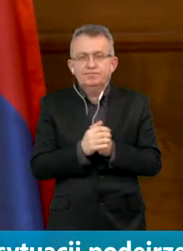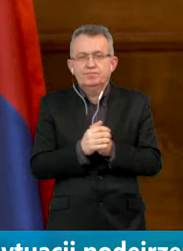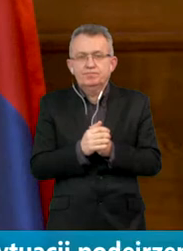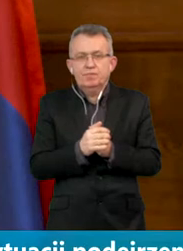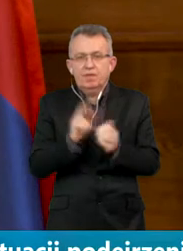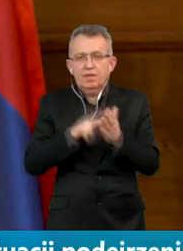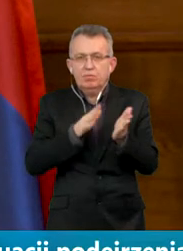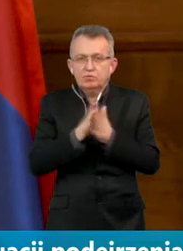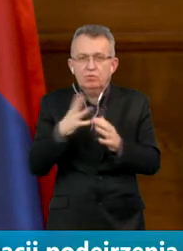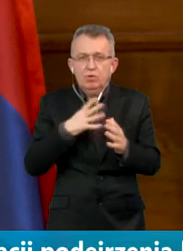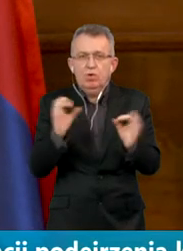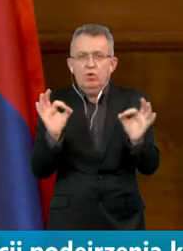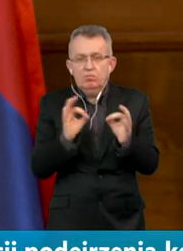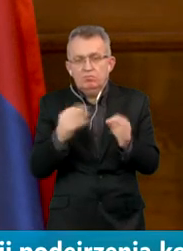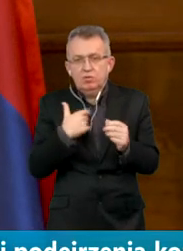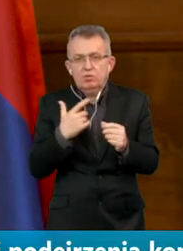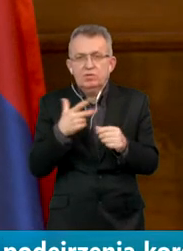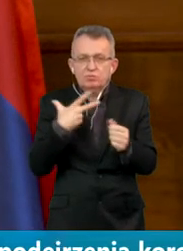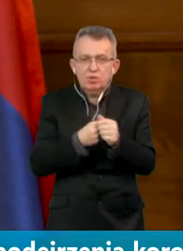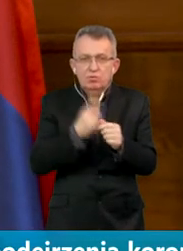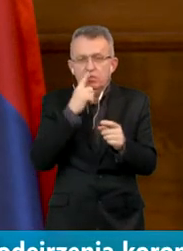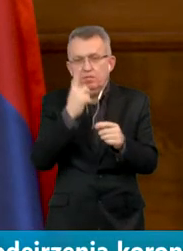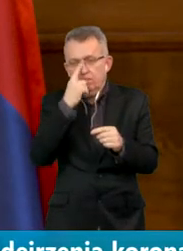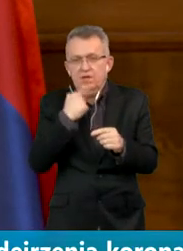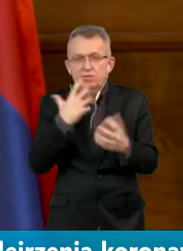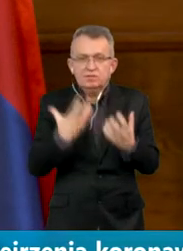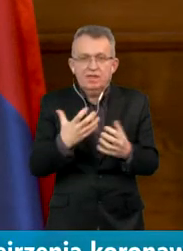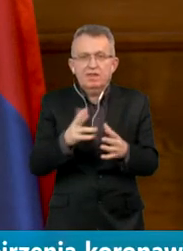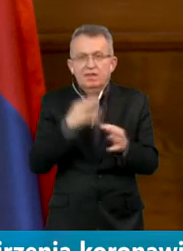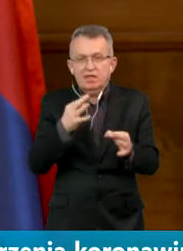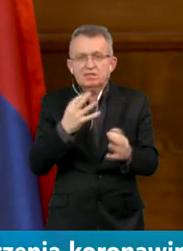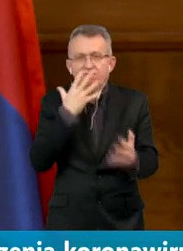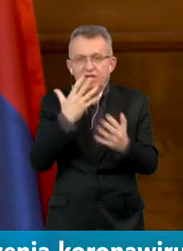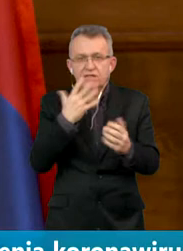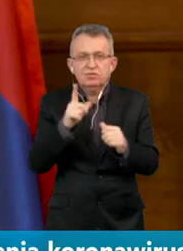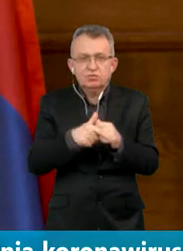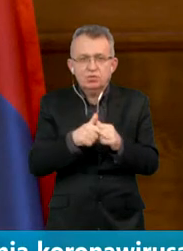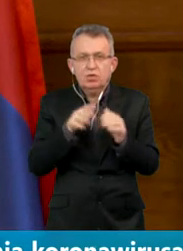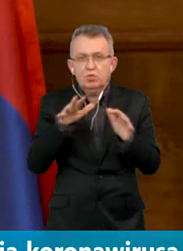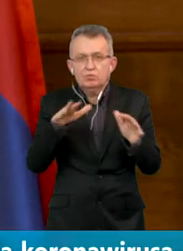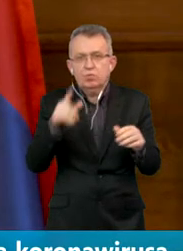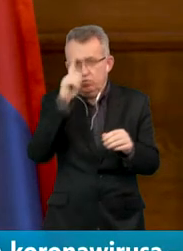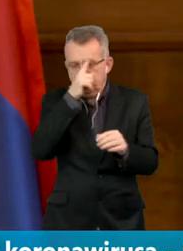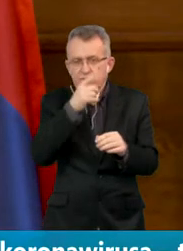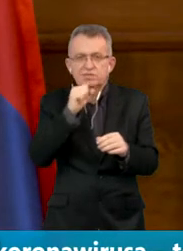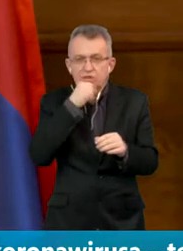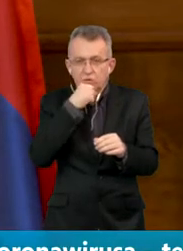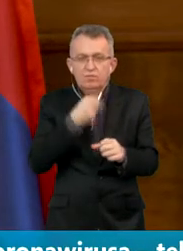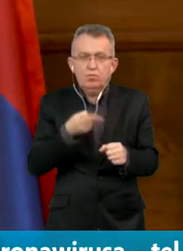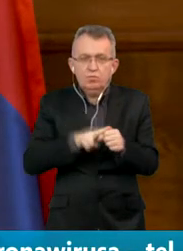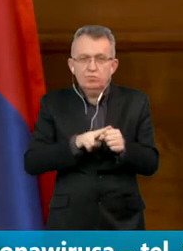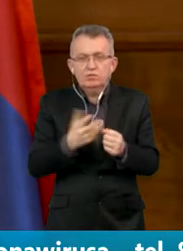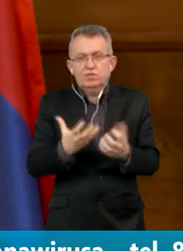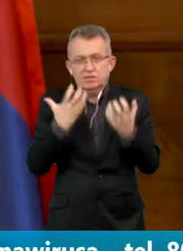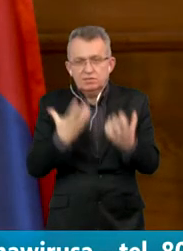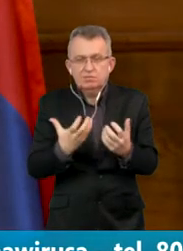Na początku była obawa, ilu z nas będzie chciało się szczepić. No w tej chwili widać, że jest spora grupa także seniorów, którzy